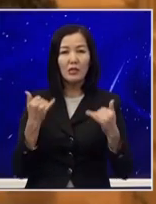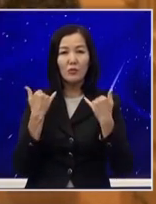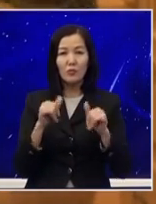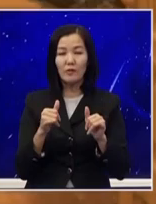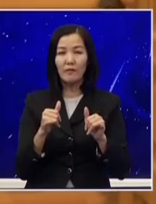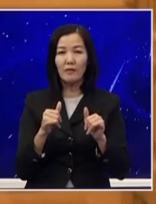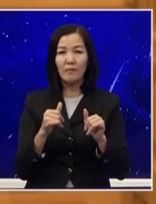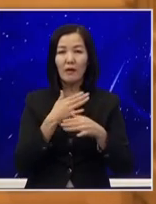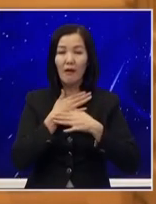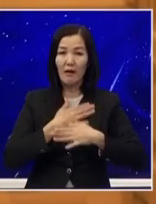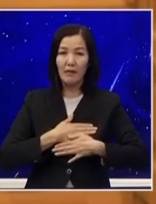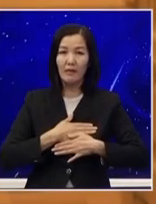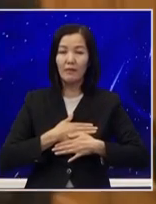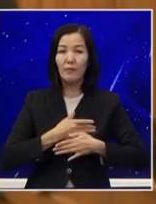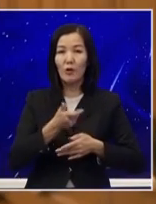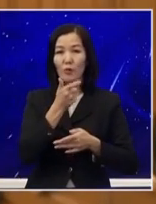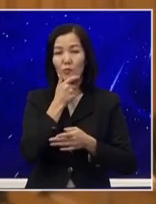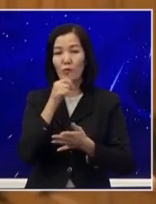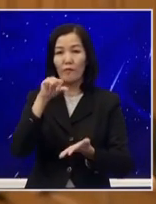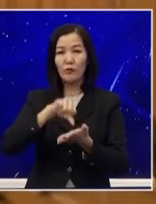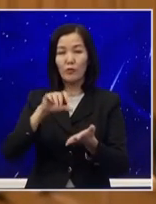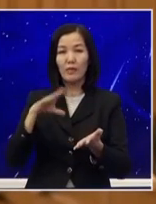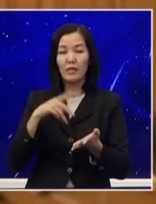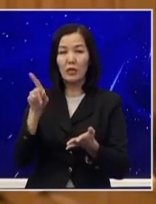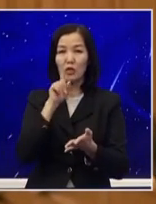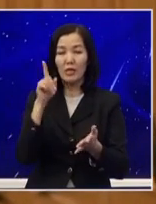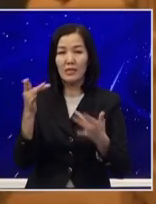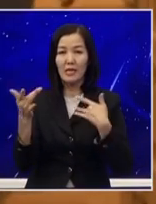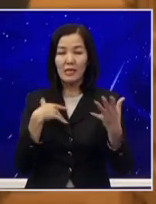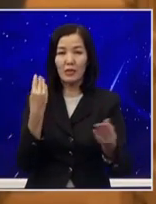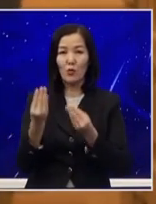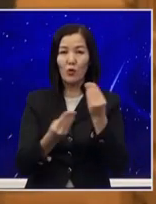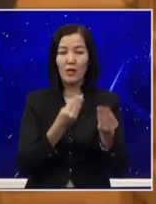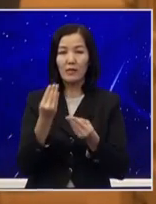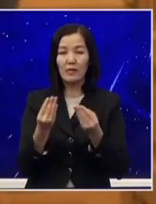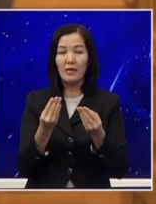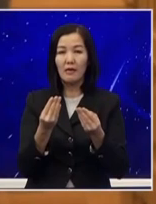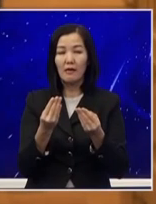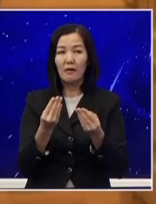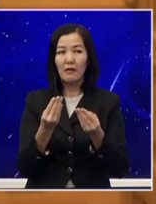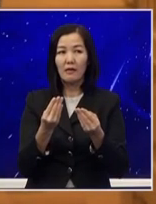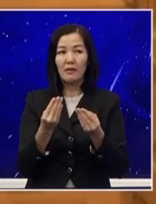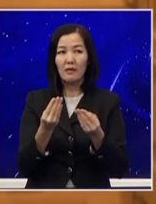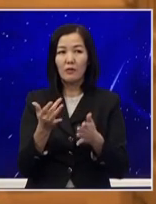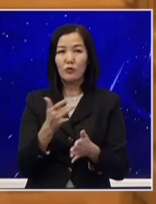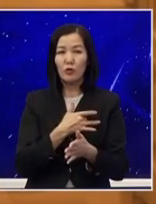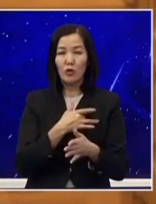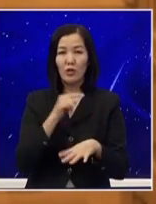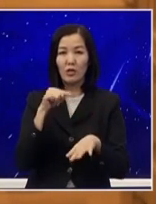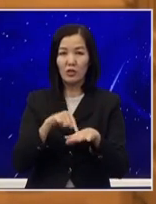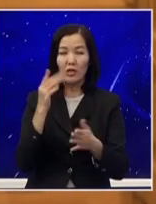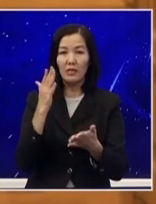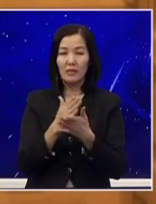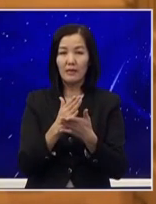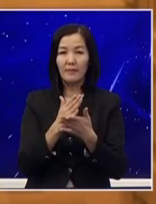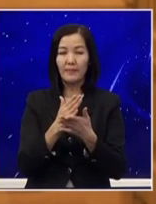шүкірімізді айтып қарсы алдық. Театрдың жас артистері ойнады, жүректен шығарып ойнады, ол жүрекке жетті.